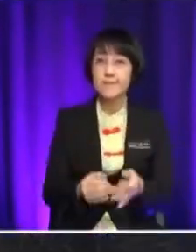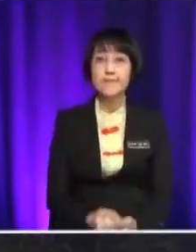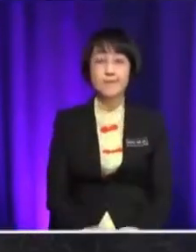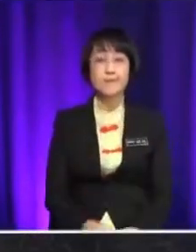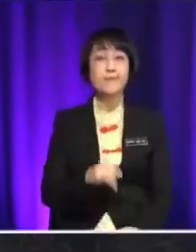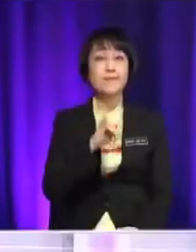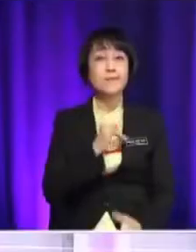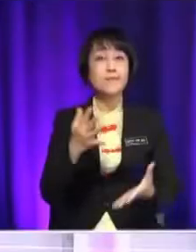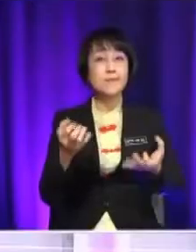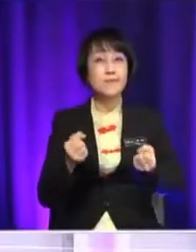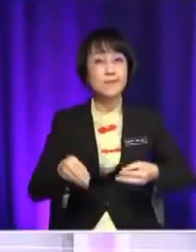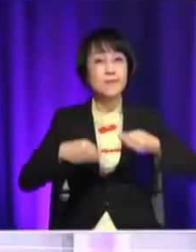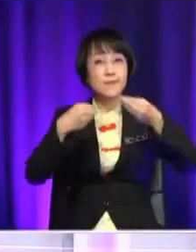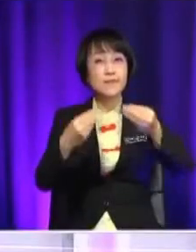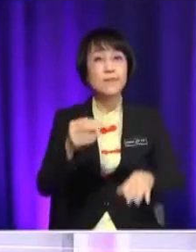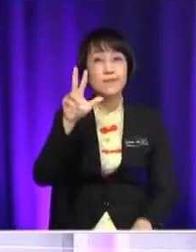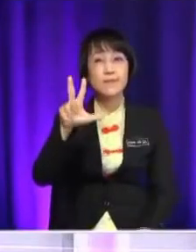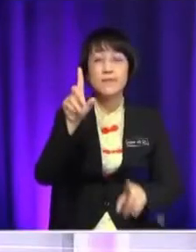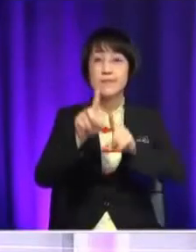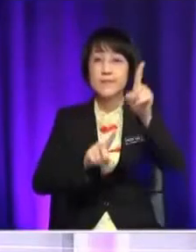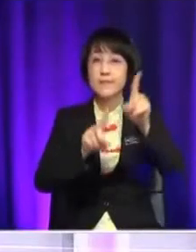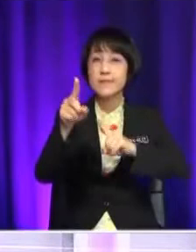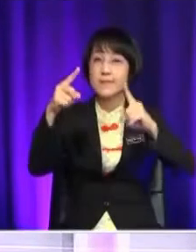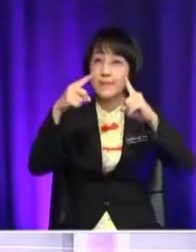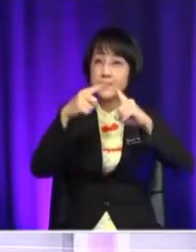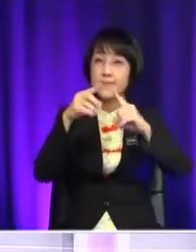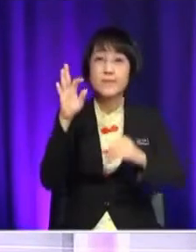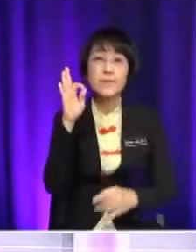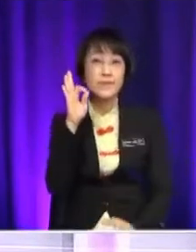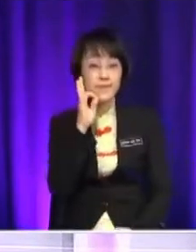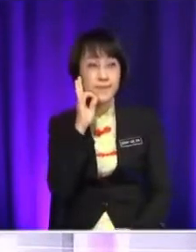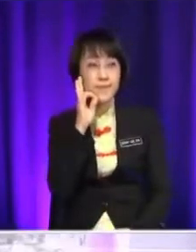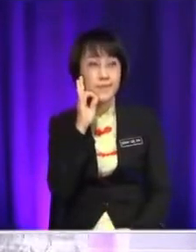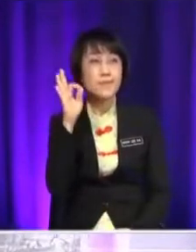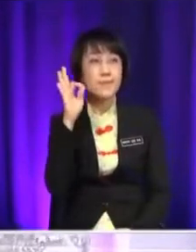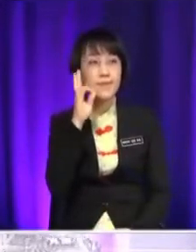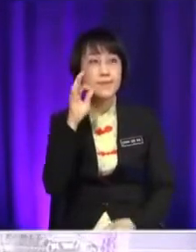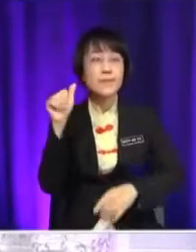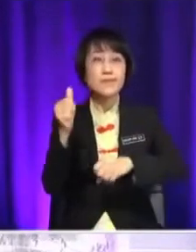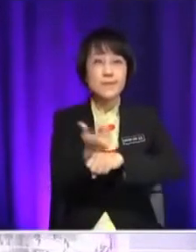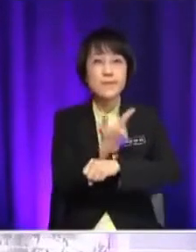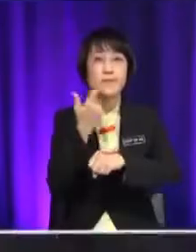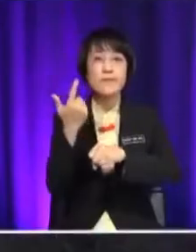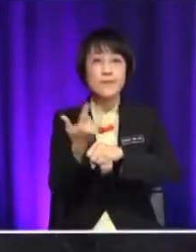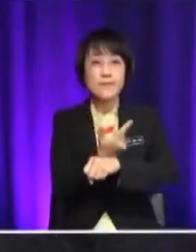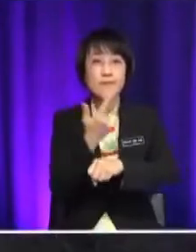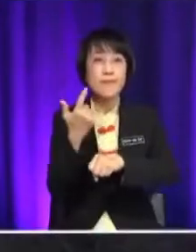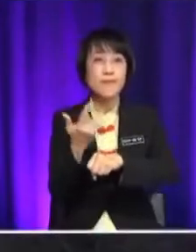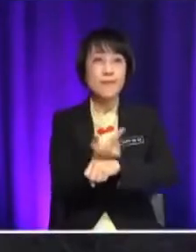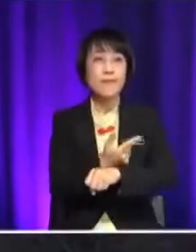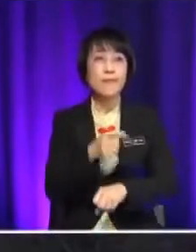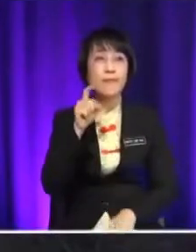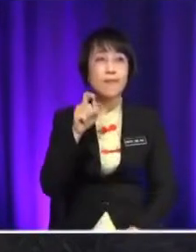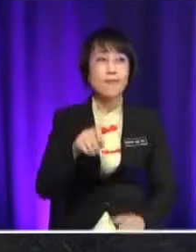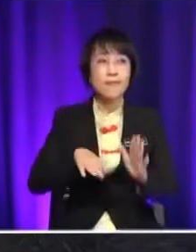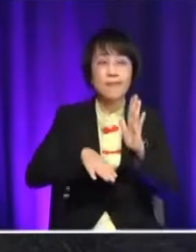bintang untuk Fatin. 3 bintang kepada Fatin. Ya. Baik. Fatin kena asah lagi potensi diri, kena lebih yakin.